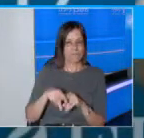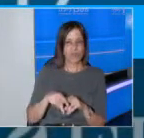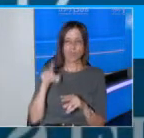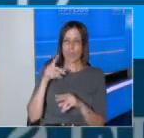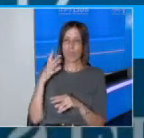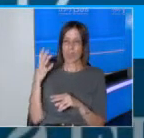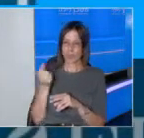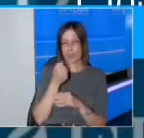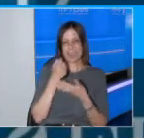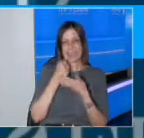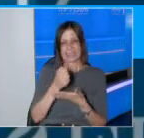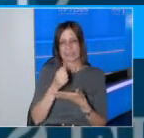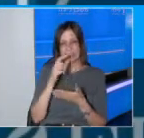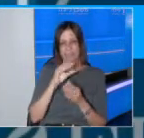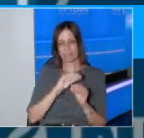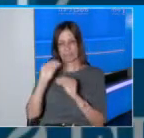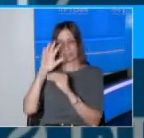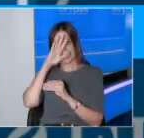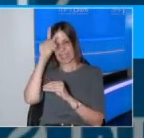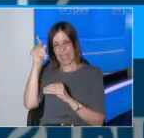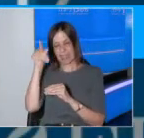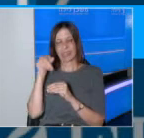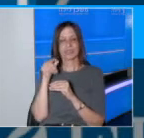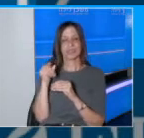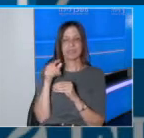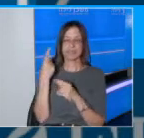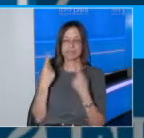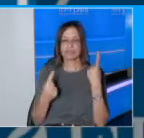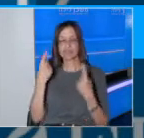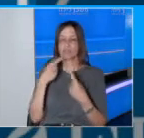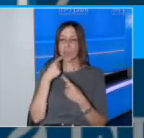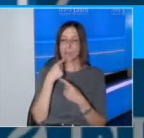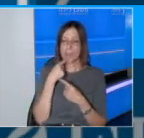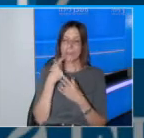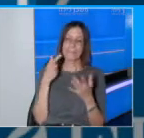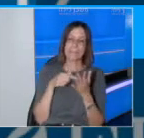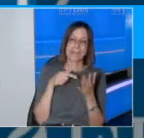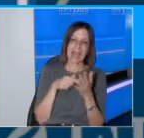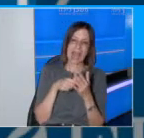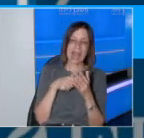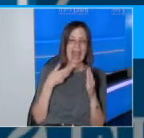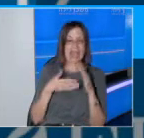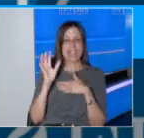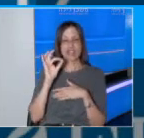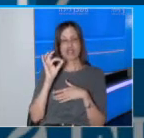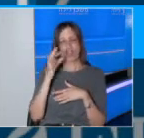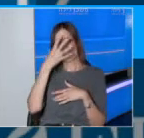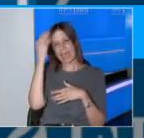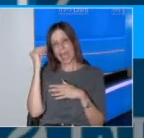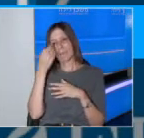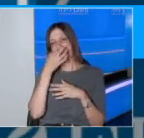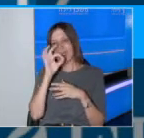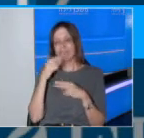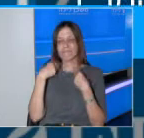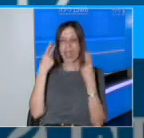להם תקציבים ודברים אחרים לאיראן, הם פה ושם אומרים, הנה, בגלל היציאה של טראמפ, עדיף לחזור